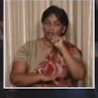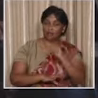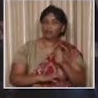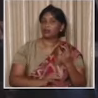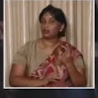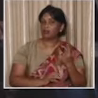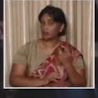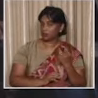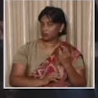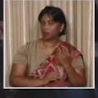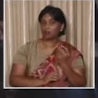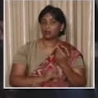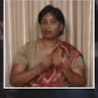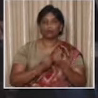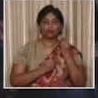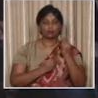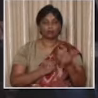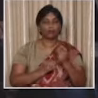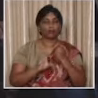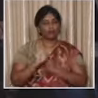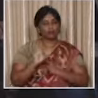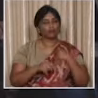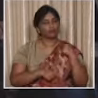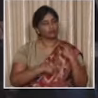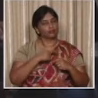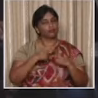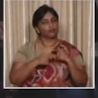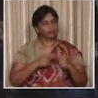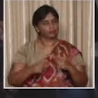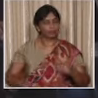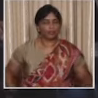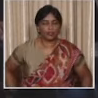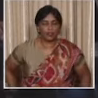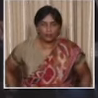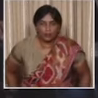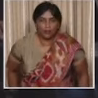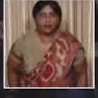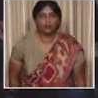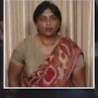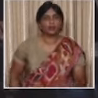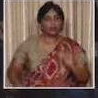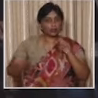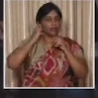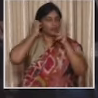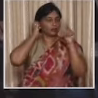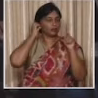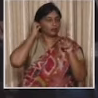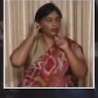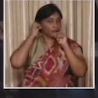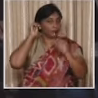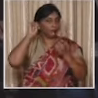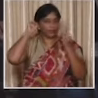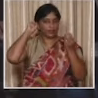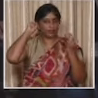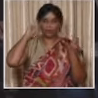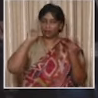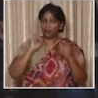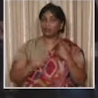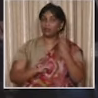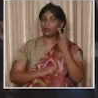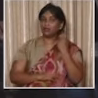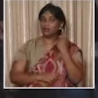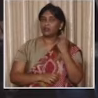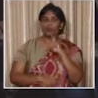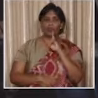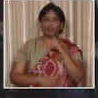1000 ලබා දීමත් අවුරුදු ගාණක් කල්ගත වුණා. තවමත් සමහර තැන්වල නිශ්චිතව දෙන්නේ නැහැ. රුපියල් 1000